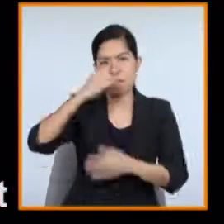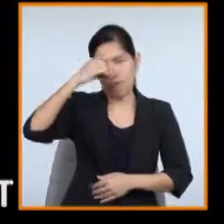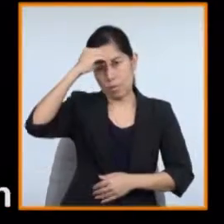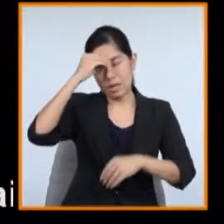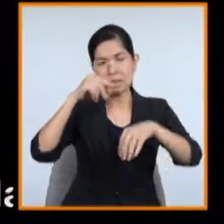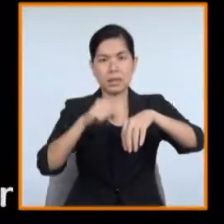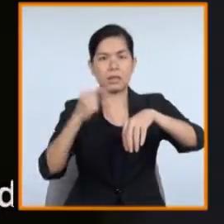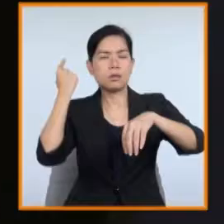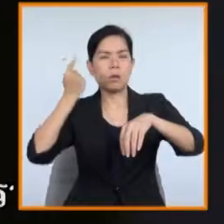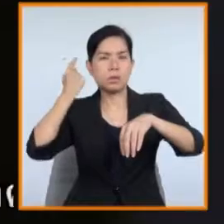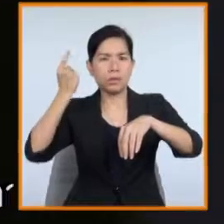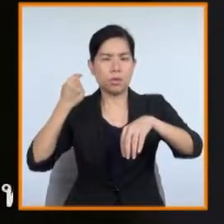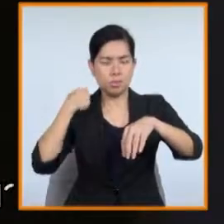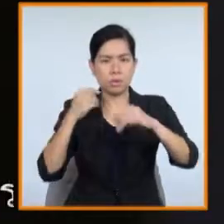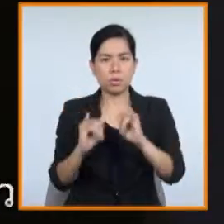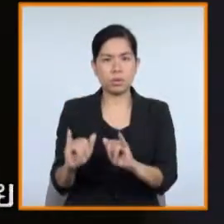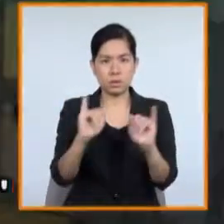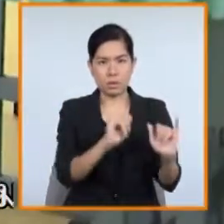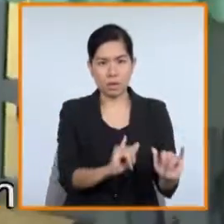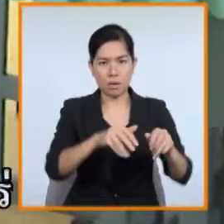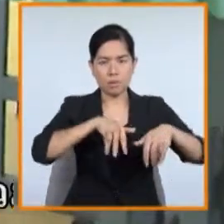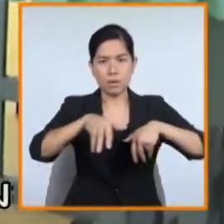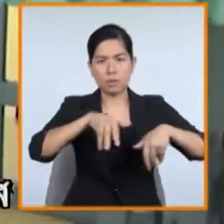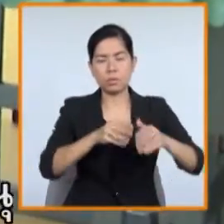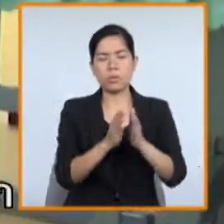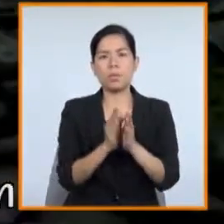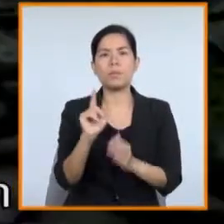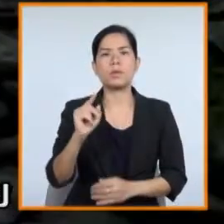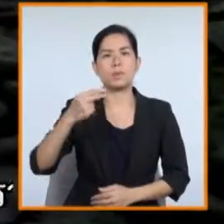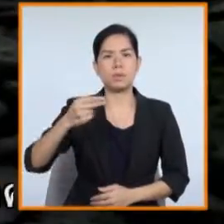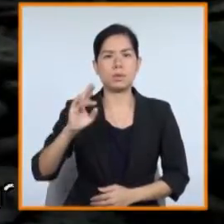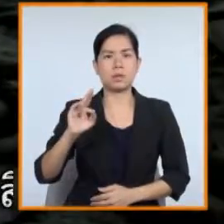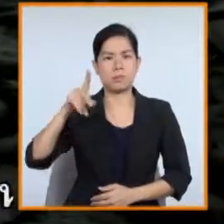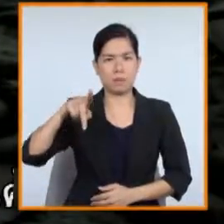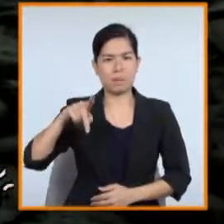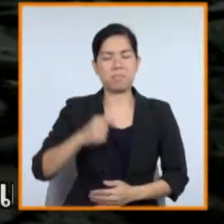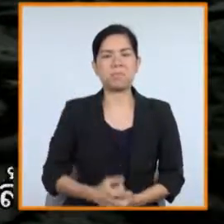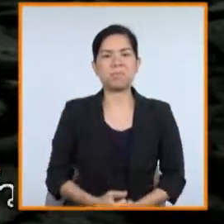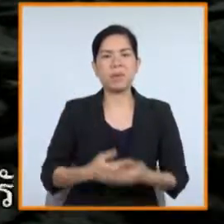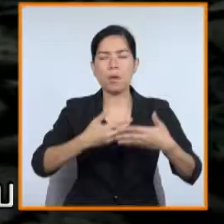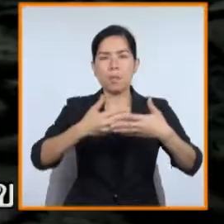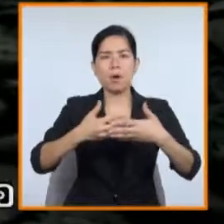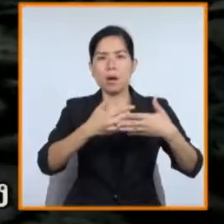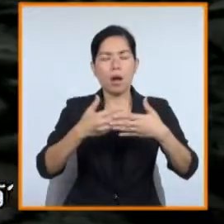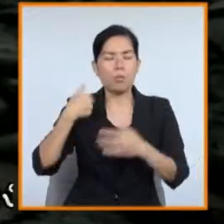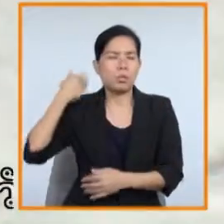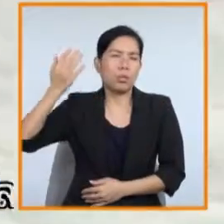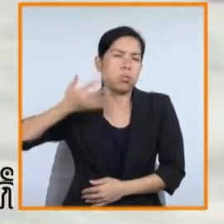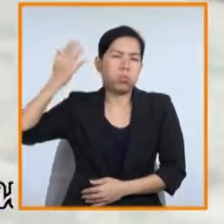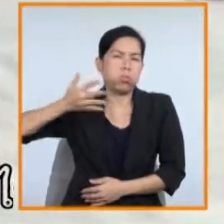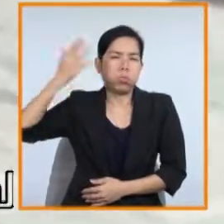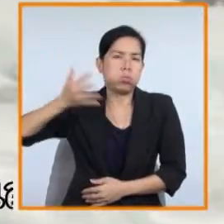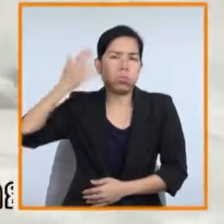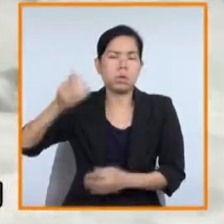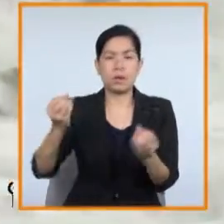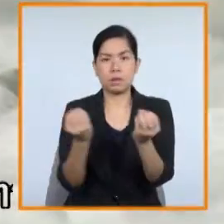วพร้อมอพยพประชาชนกว่า 17,000 คนค่ะ ส่วนที่สหรัฐเจอพายุ3ลูกจอดถล่มในรัฐฟลอริดาและรัฐฮาว